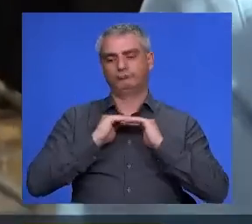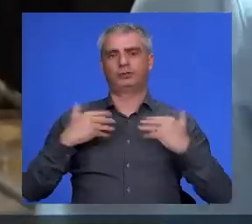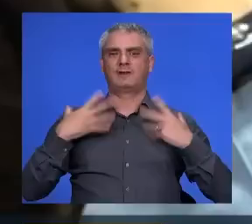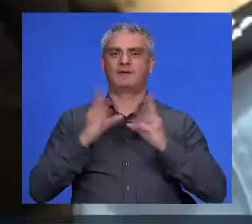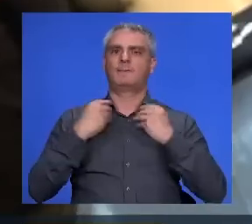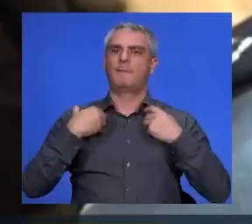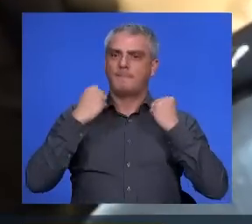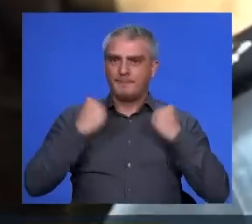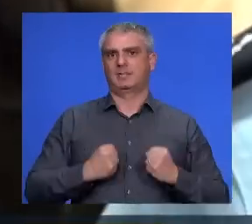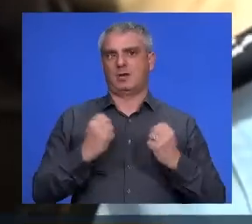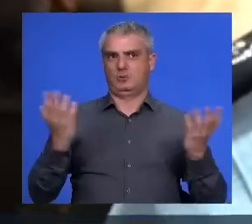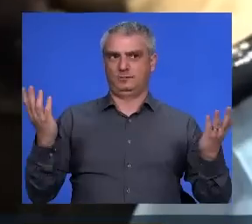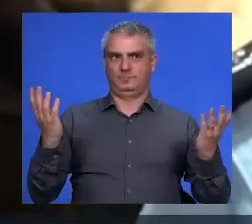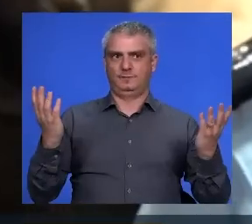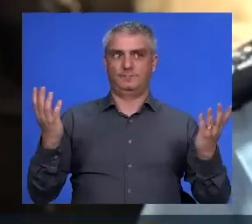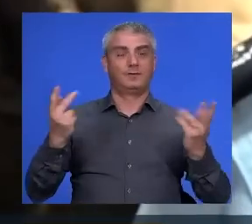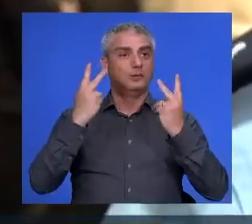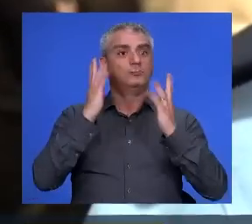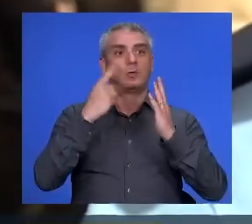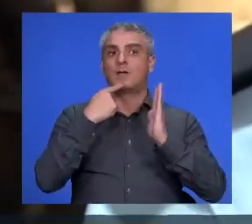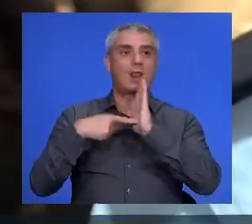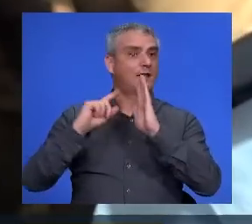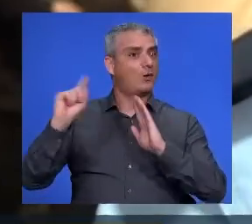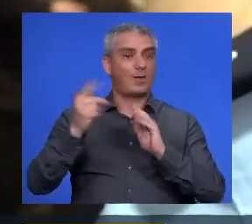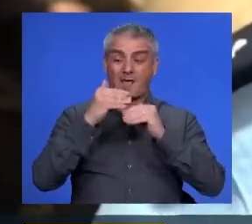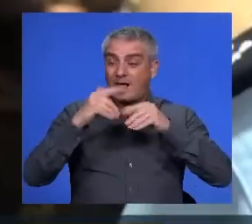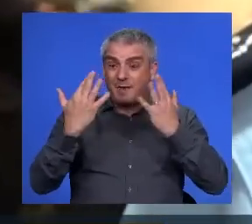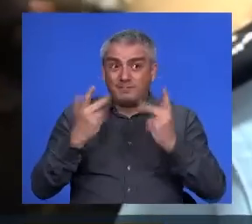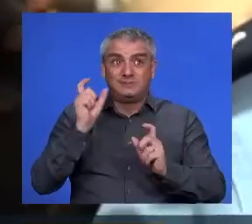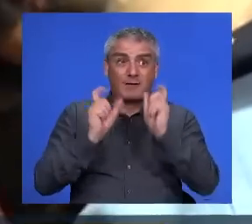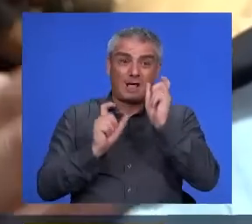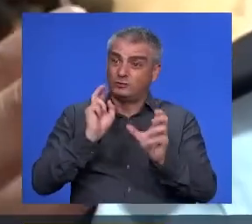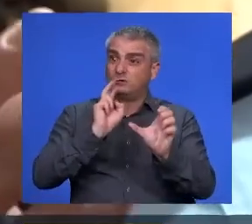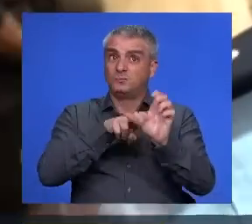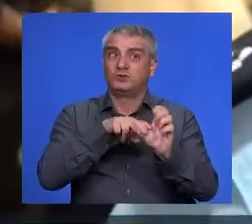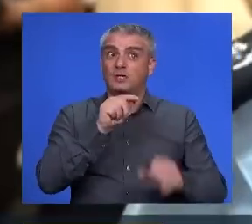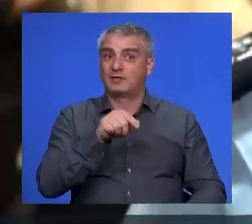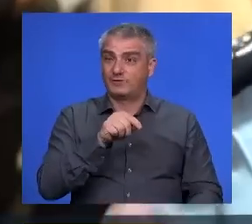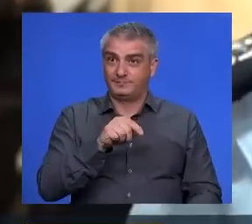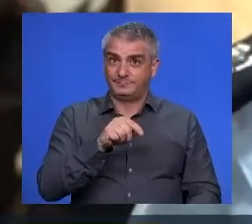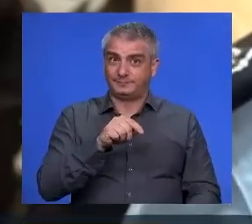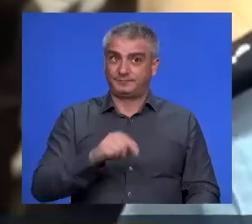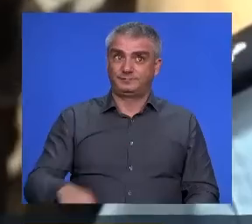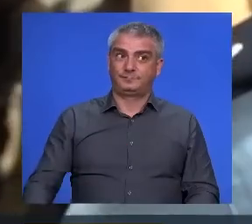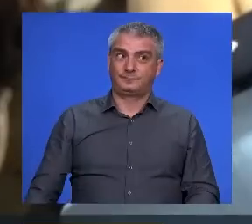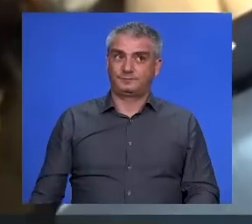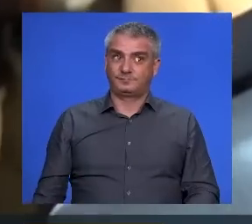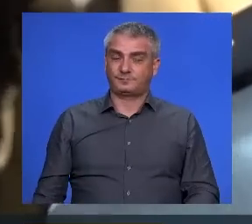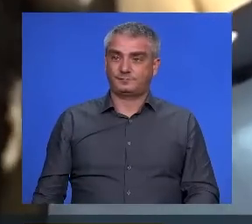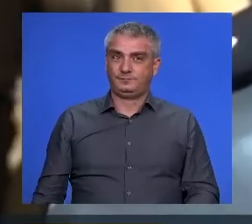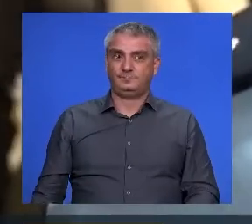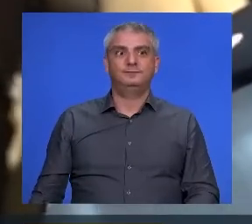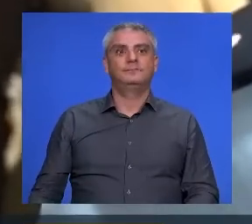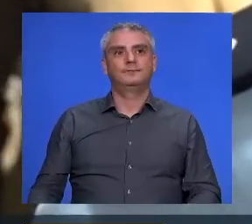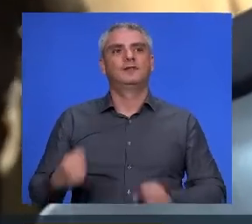وهادئه مهم جدا ان ننوه للجميع ان تقييد العدد كان بعد